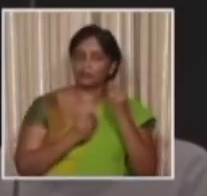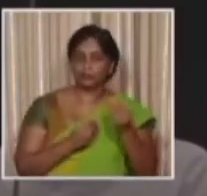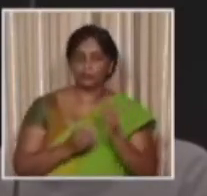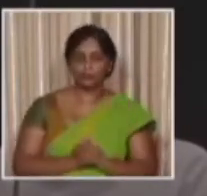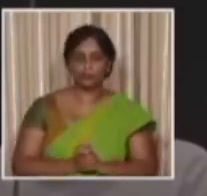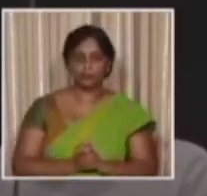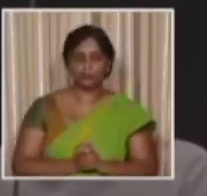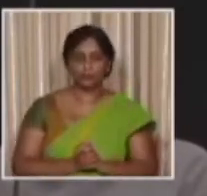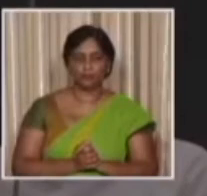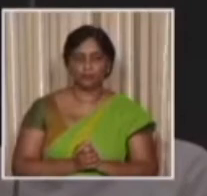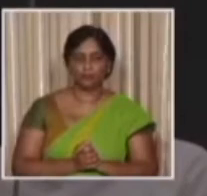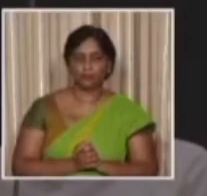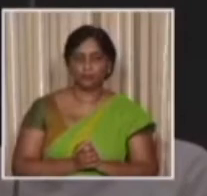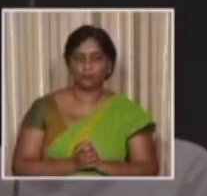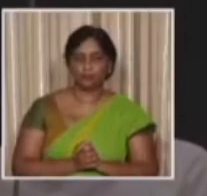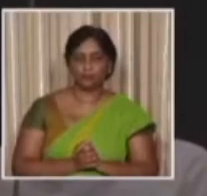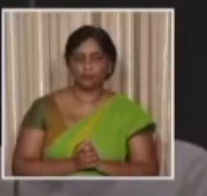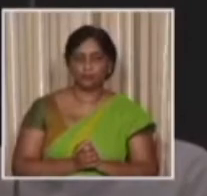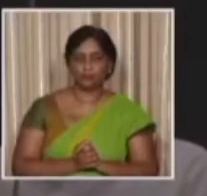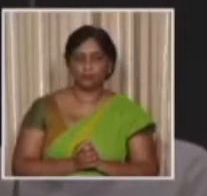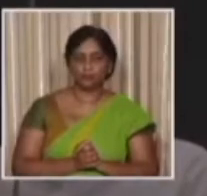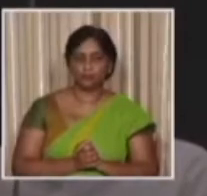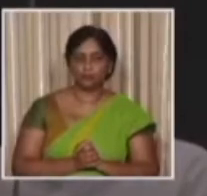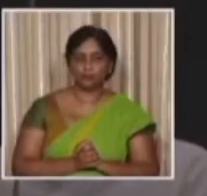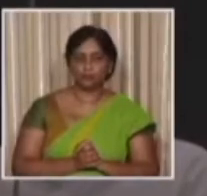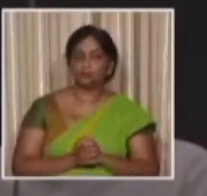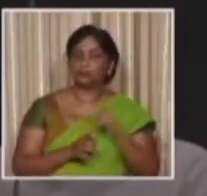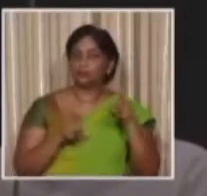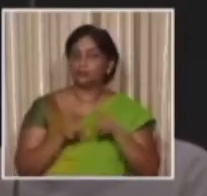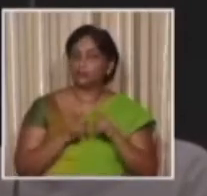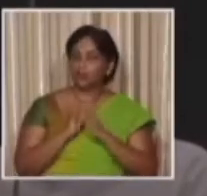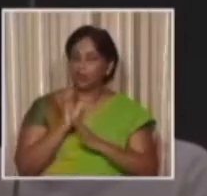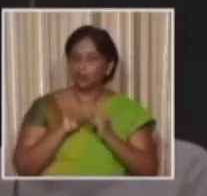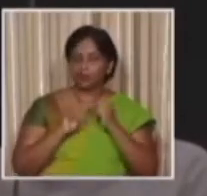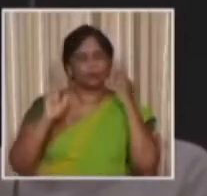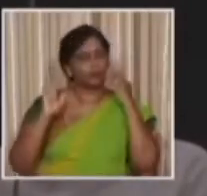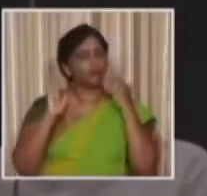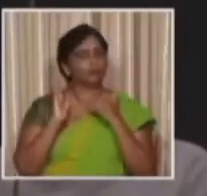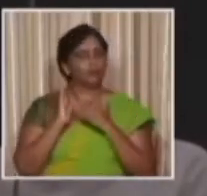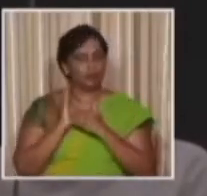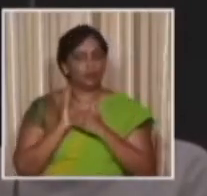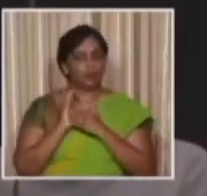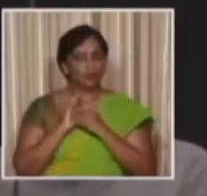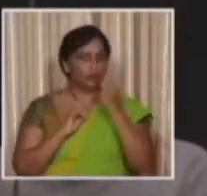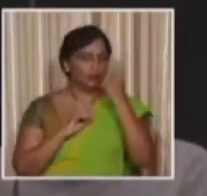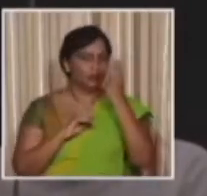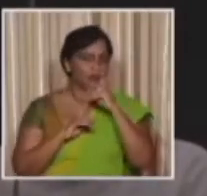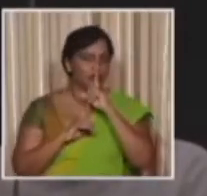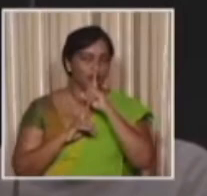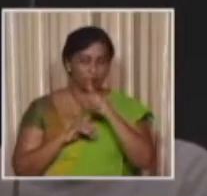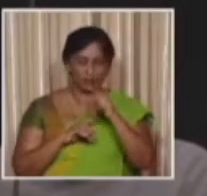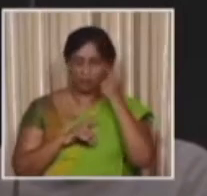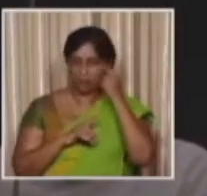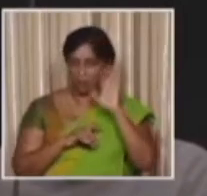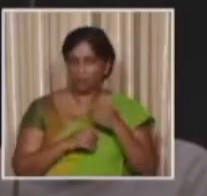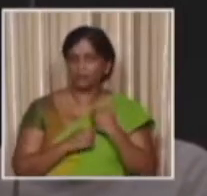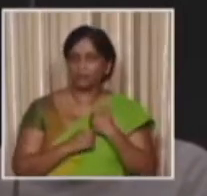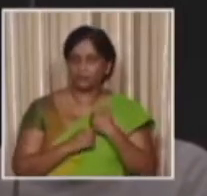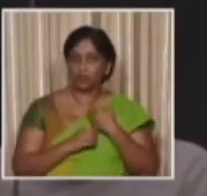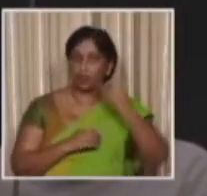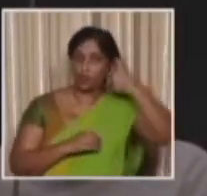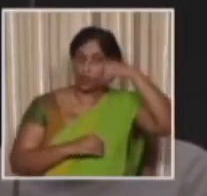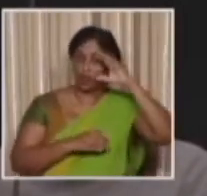கடமைப்பட்டிருக்கின்றேன் இதே சமயத்திலே நான் அமைச்சர் அவர்களுடைய கவனத்திற்கு சில விடயங்களை கொண்டு வரலாம் என்று இருக்கின்றேன் குறிப்பாக இந்த தொல்பொருள் என்கின்ற ஒரு விடயம்